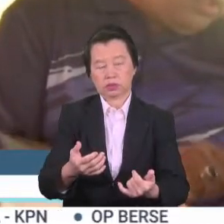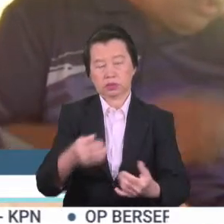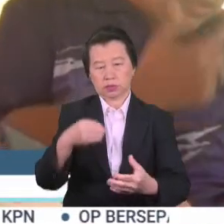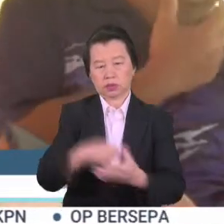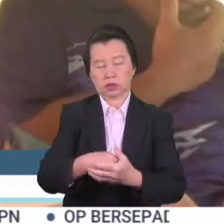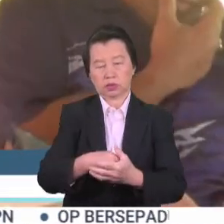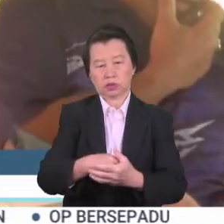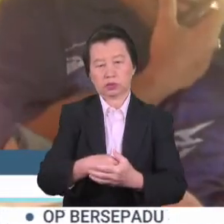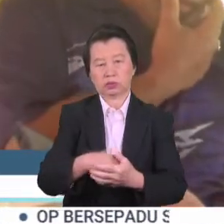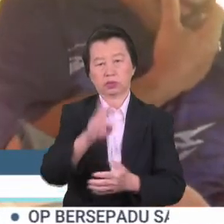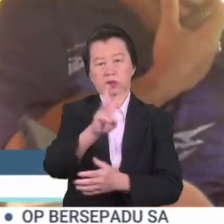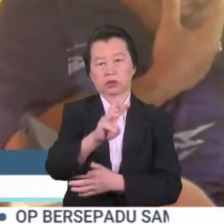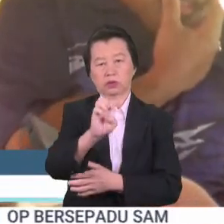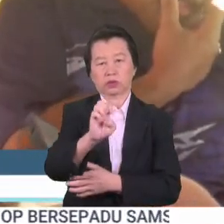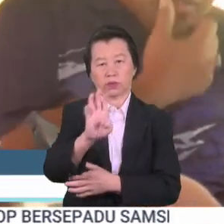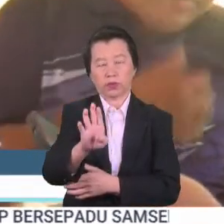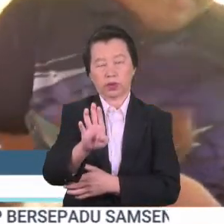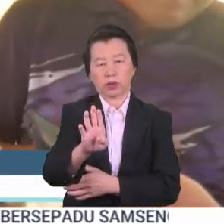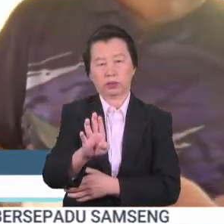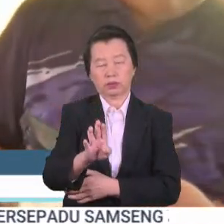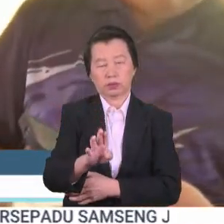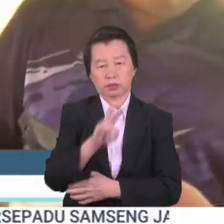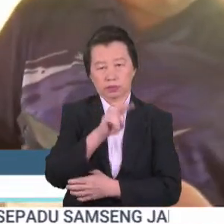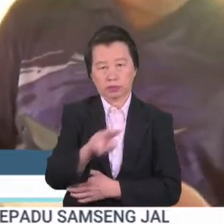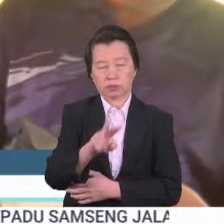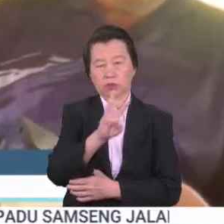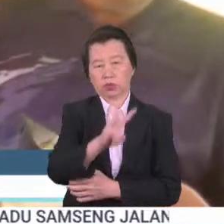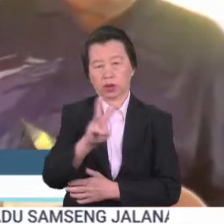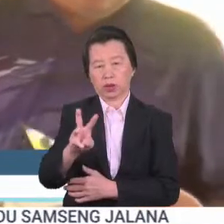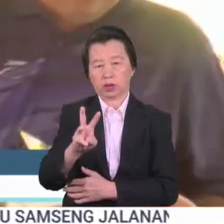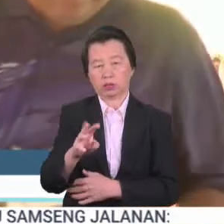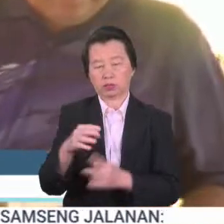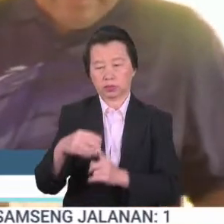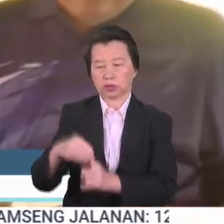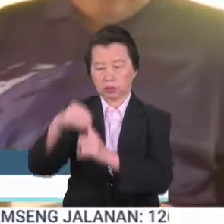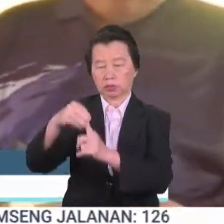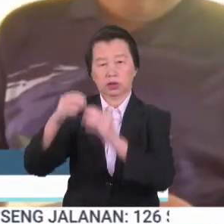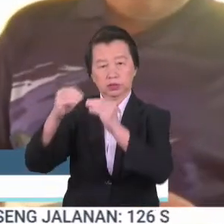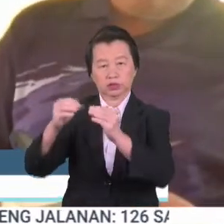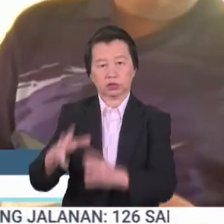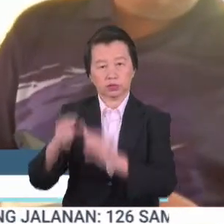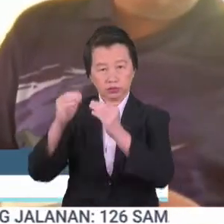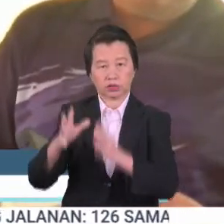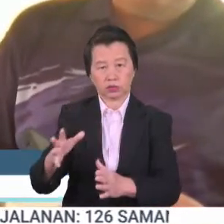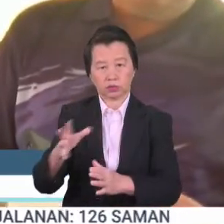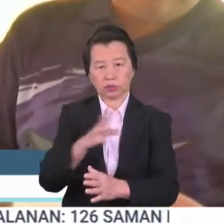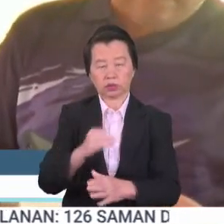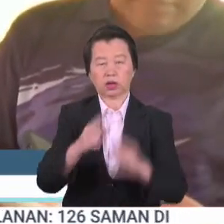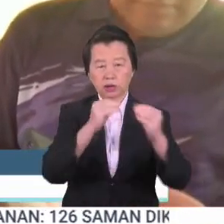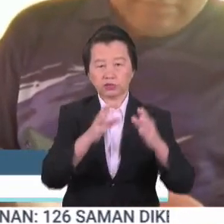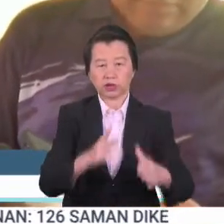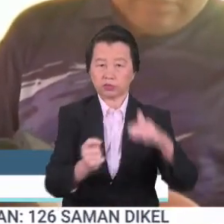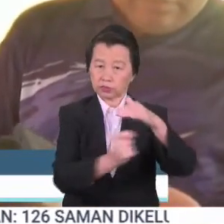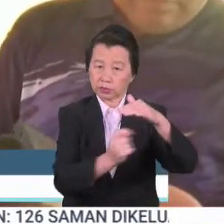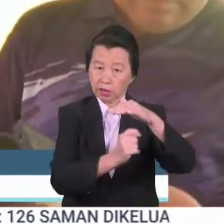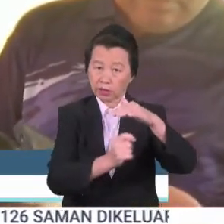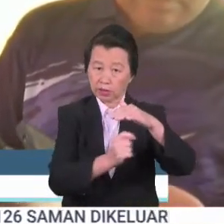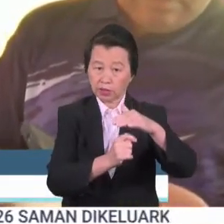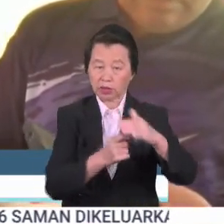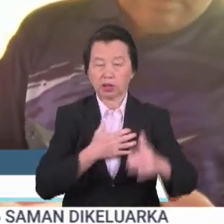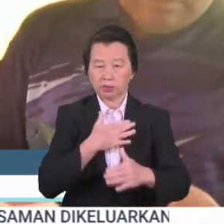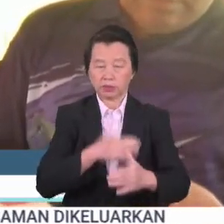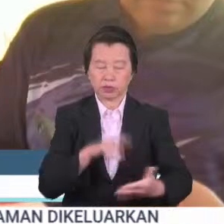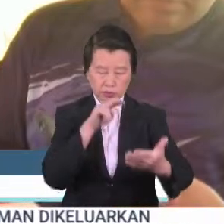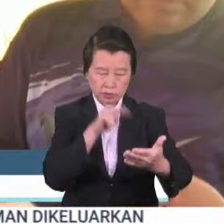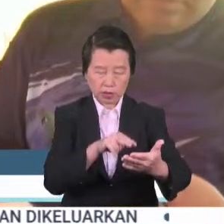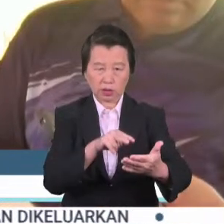dalam laman web masing-masing terutama sekali kepada guru-guru ya dan juga guru-guru Tad tas tolong